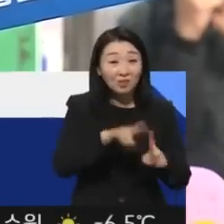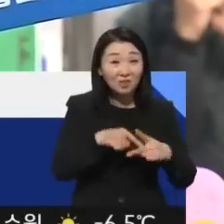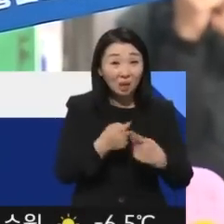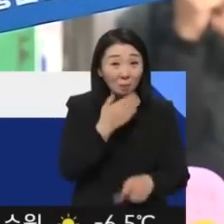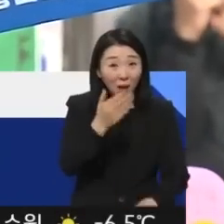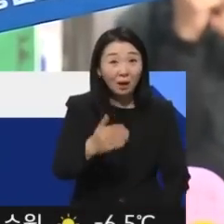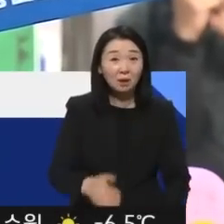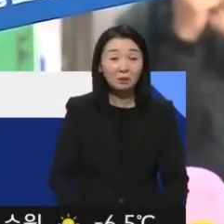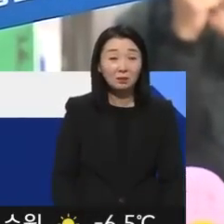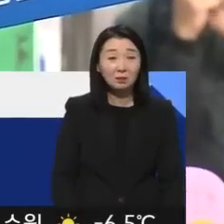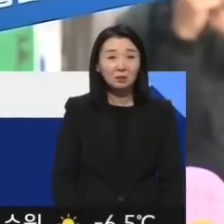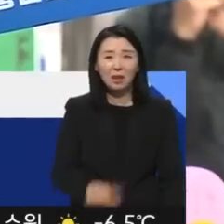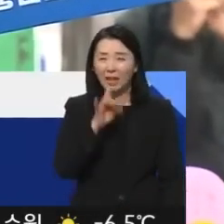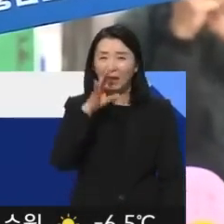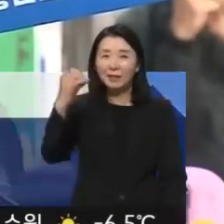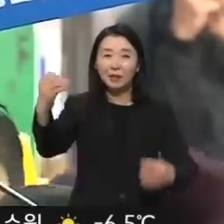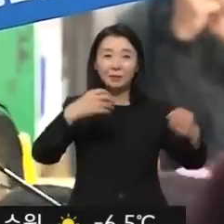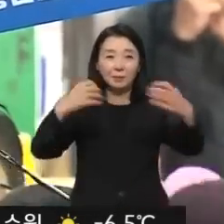되십니까?